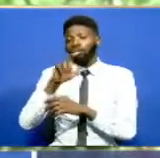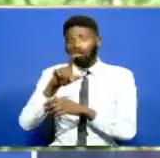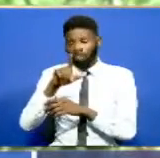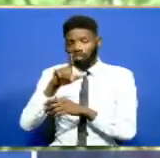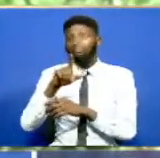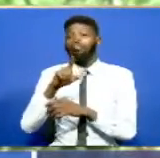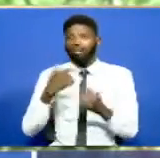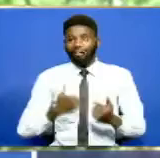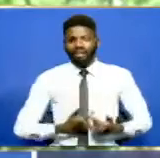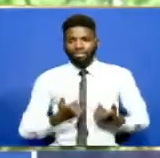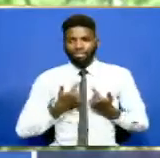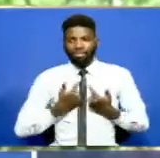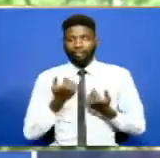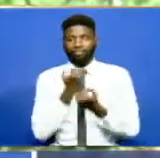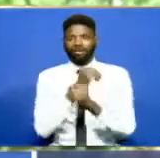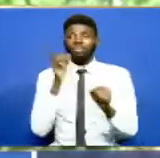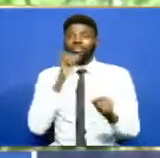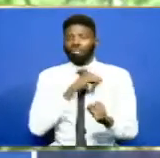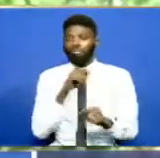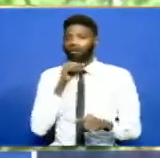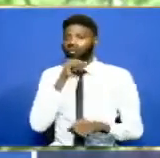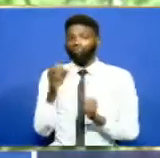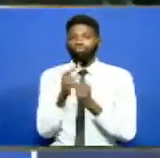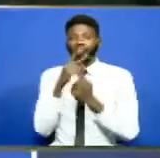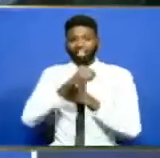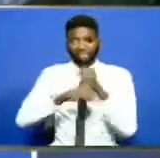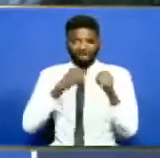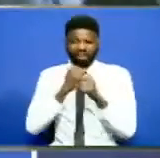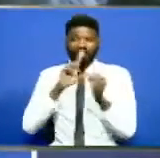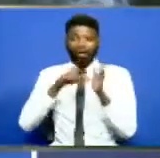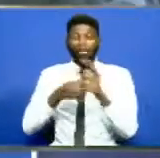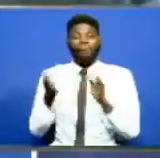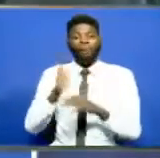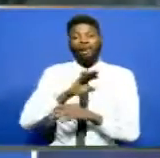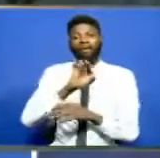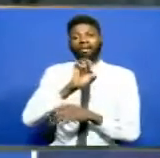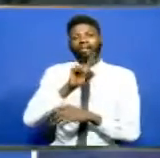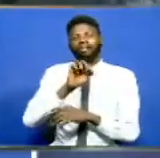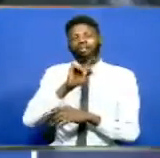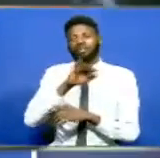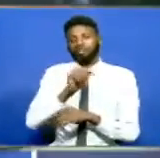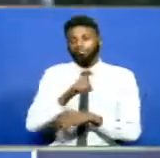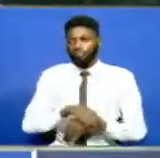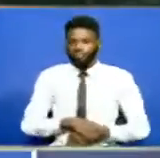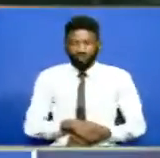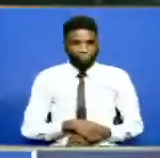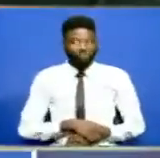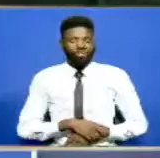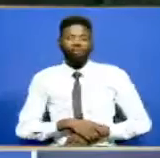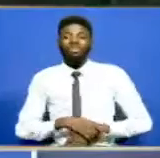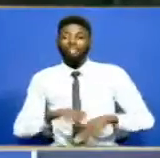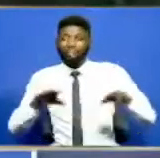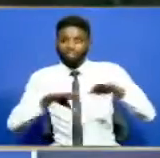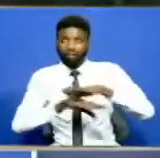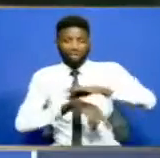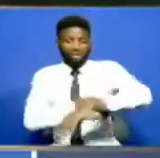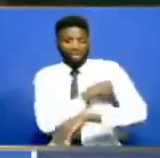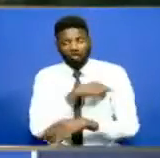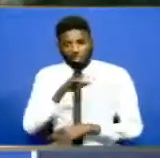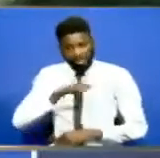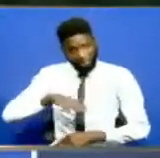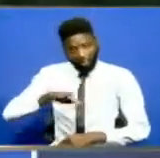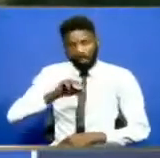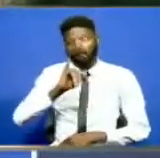years. Then thereafter wakarudia Ezekia. Akithibitisha kisa hicho, naibu wa chifu wa eneo hilo Isaac Obara alipendekeza